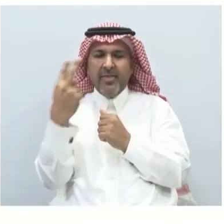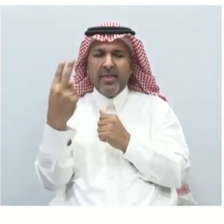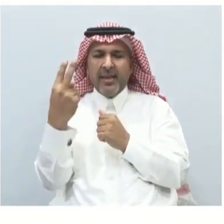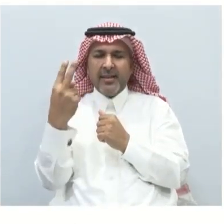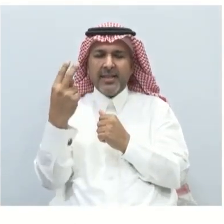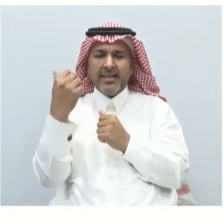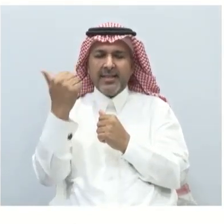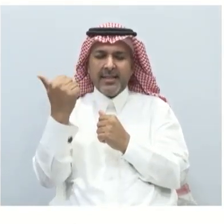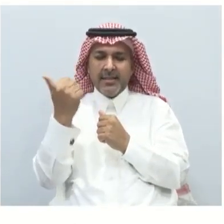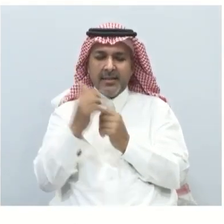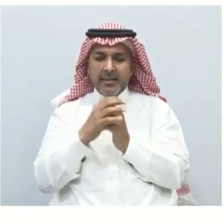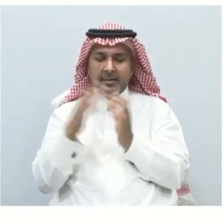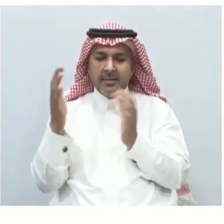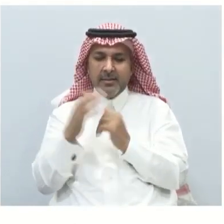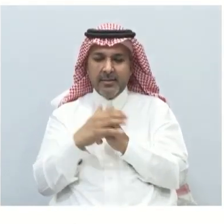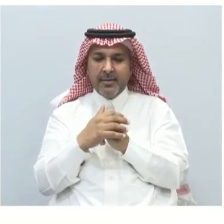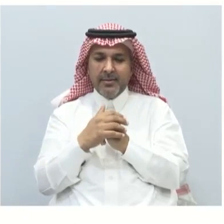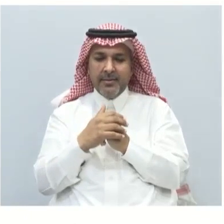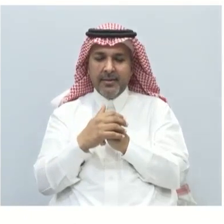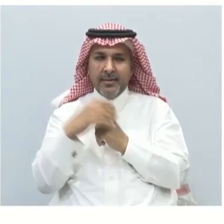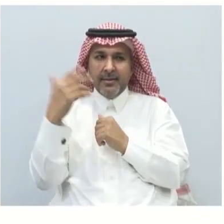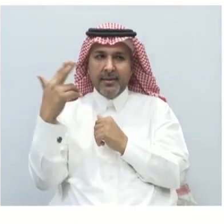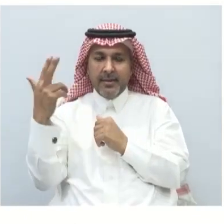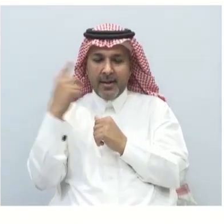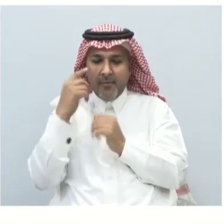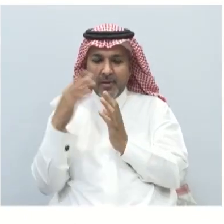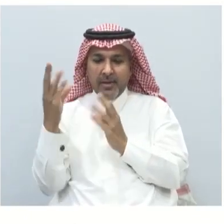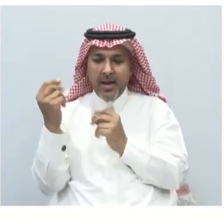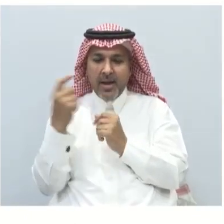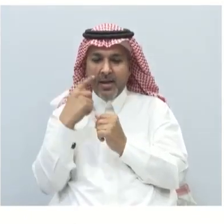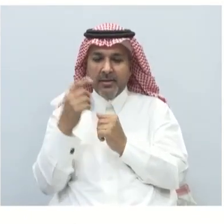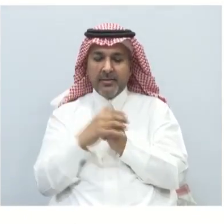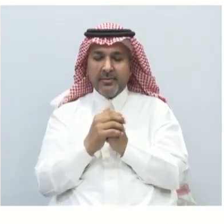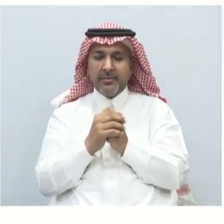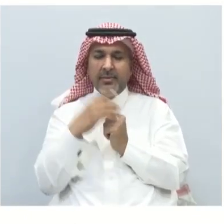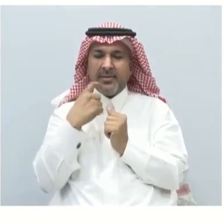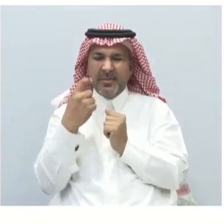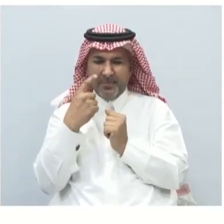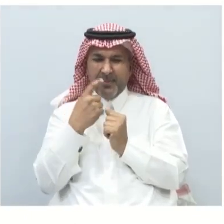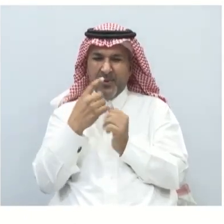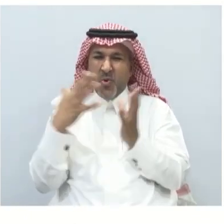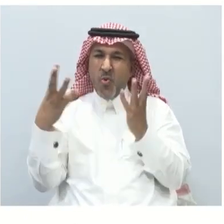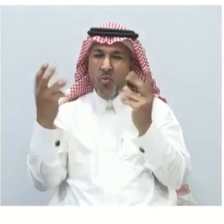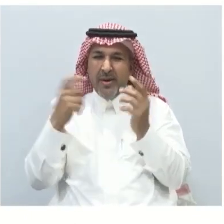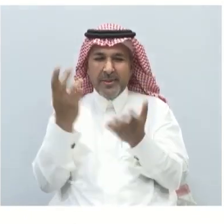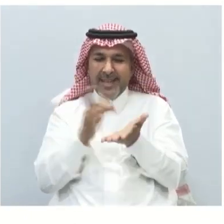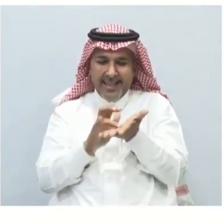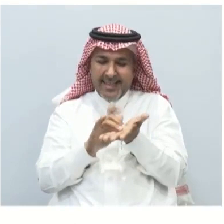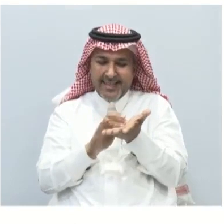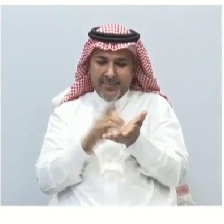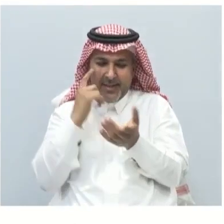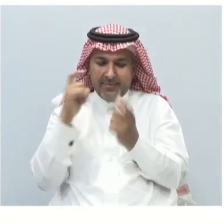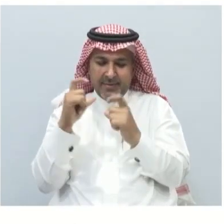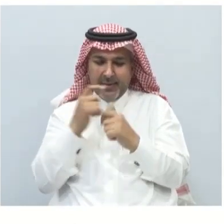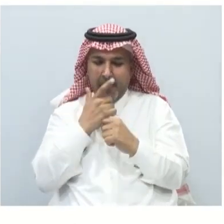سته رقم جوال هذا سبعه ثمانيه اثنين وبعدين سته اثنين يعني لو